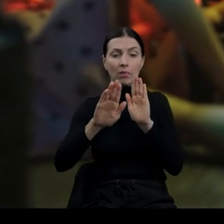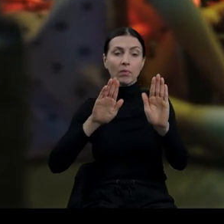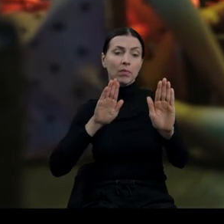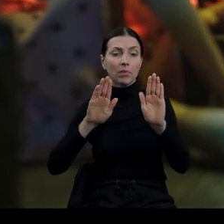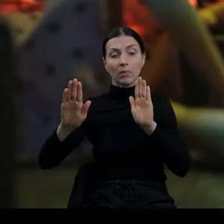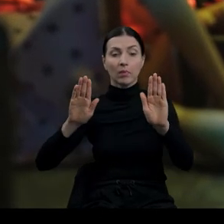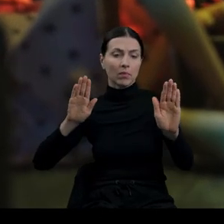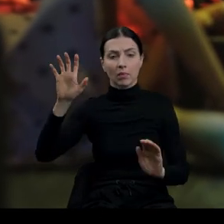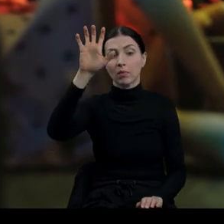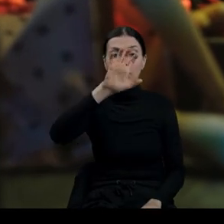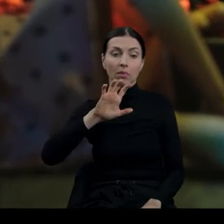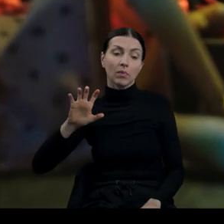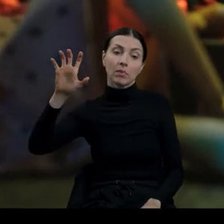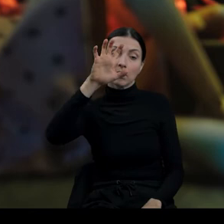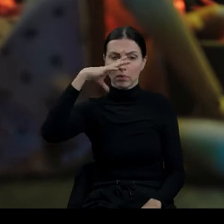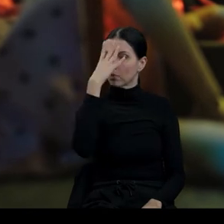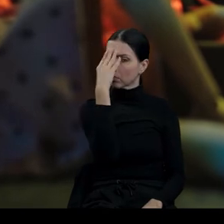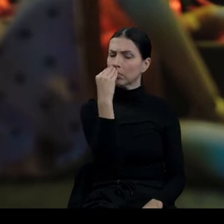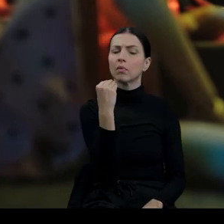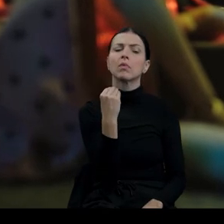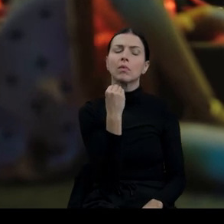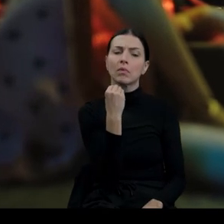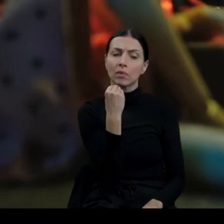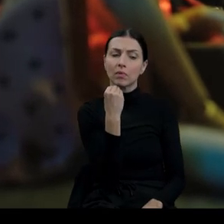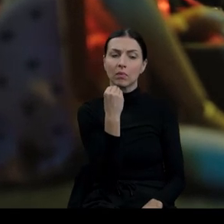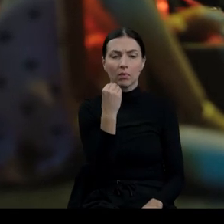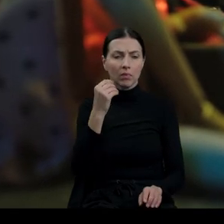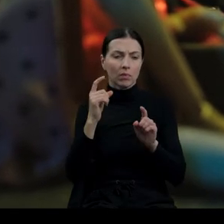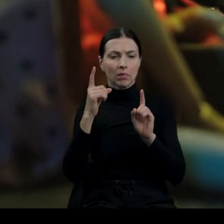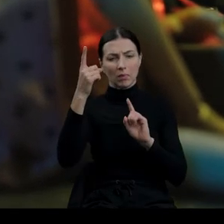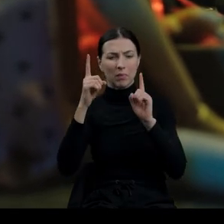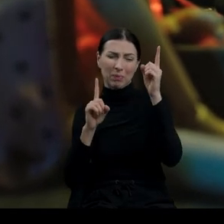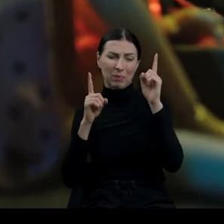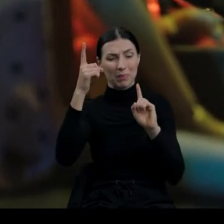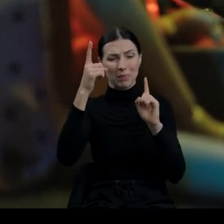Dzisiaj malarstwo, weźmy malarstwo. Dzisiaj malarstwo